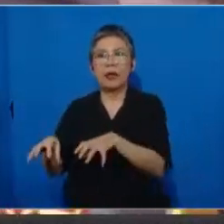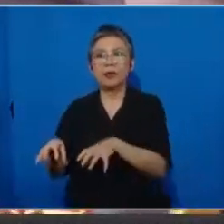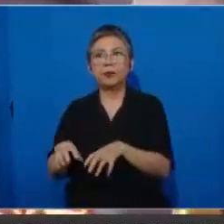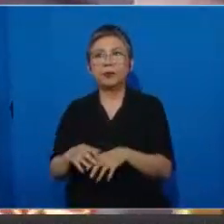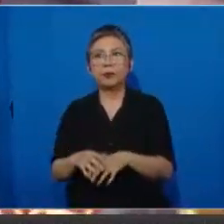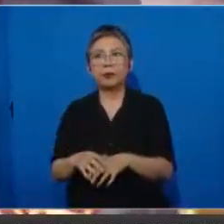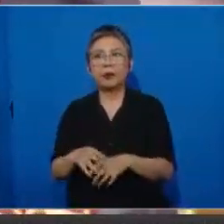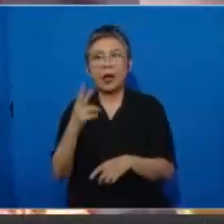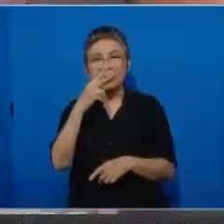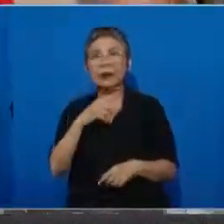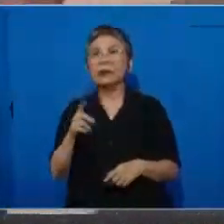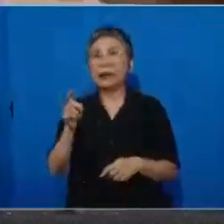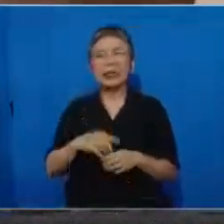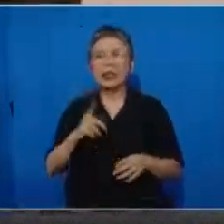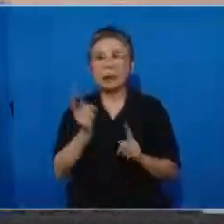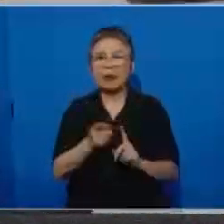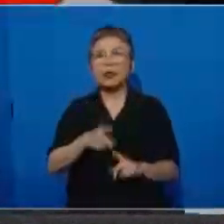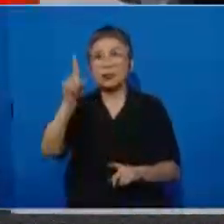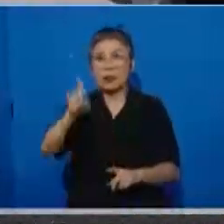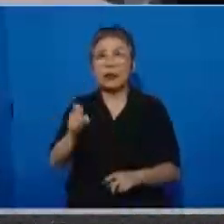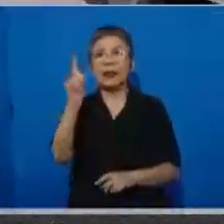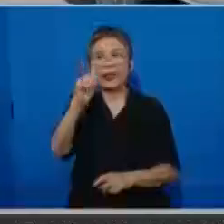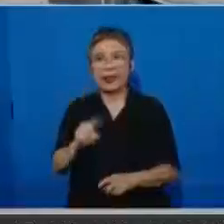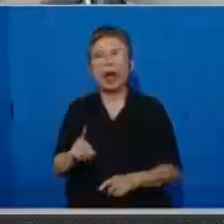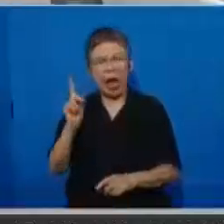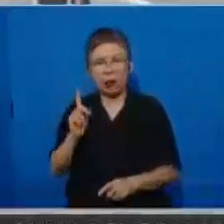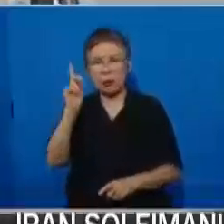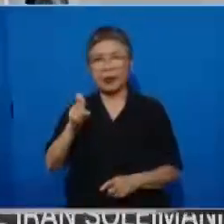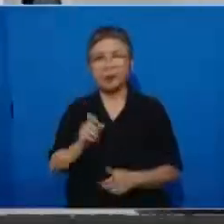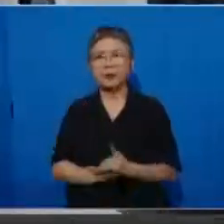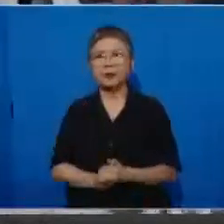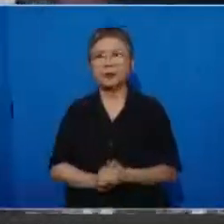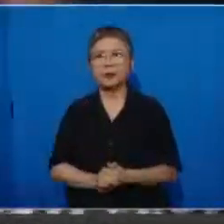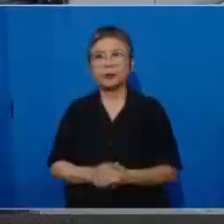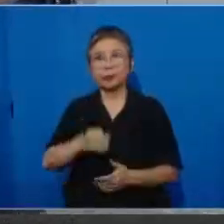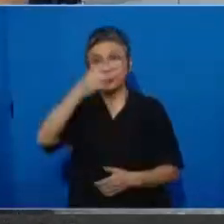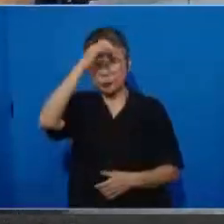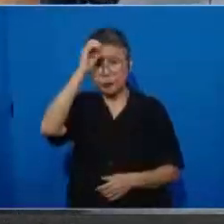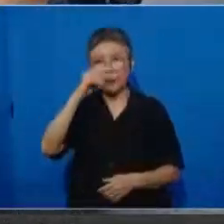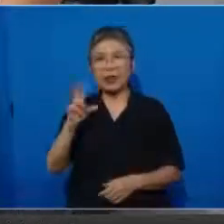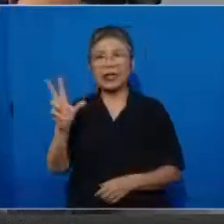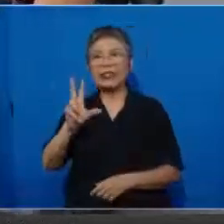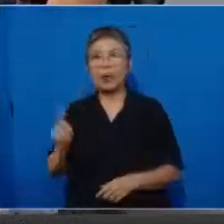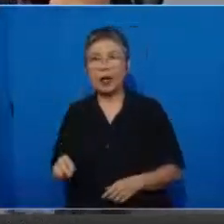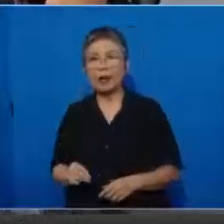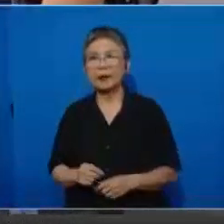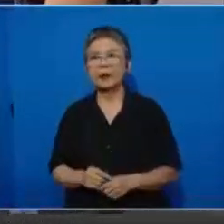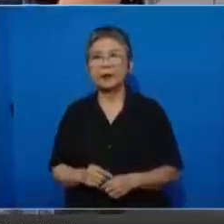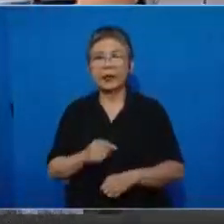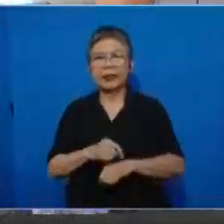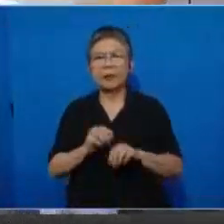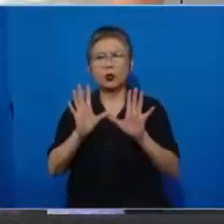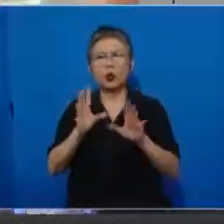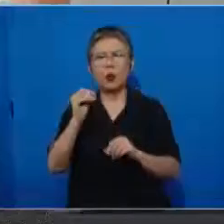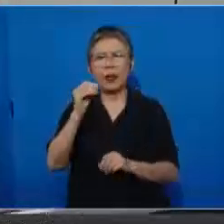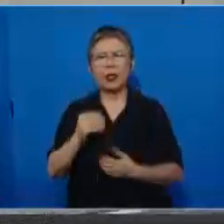dengan pematian listrik. Ya. Sementara itu dari data Kabit Humas Polda Jawa Barat, Kombes Pol Ibrahim Tompo, hingga pukul 10